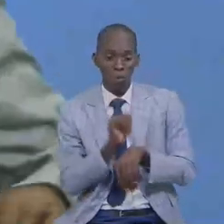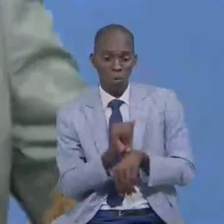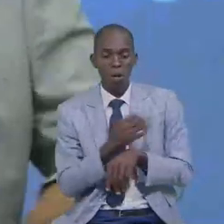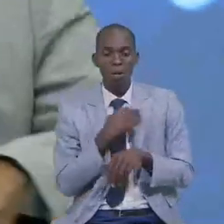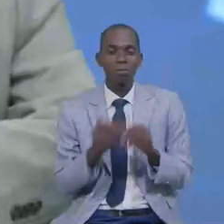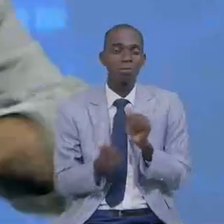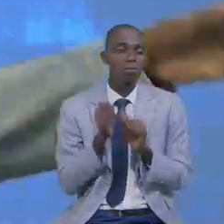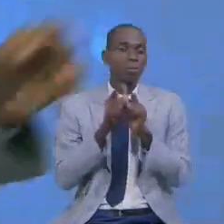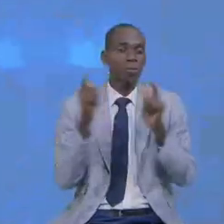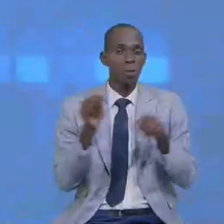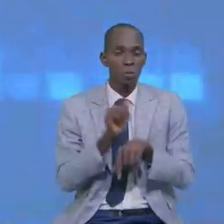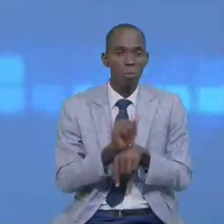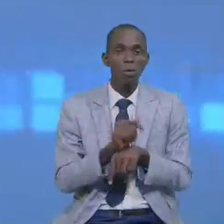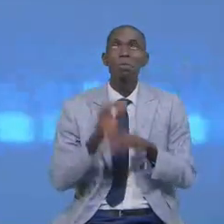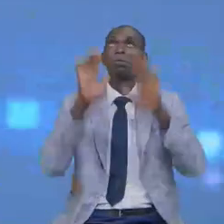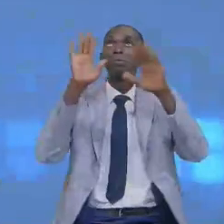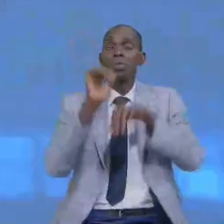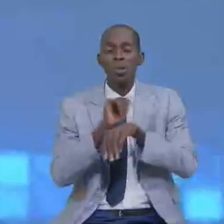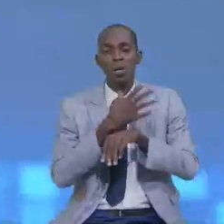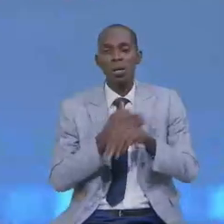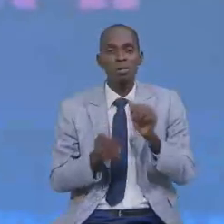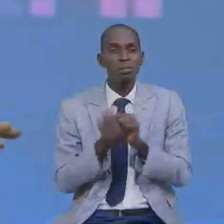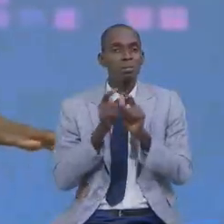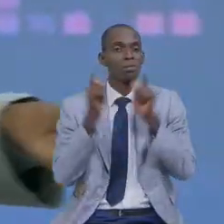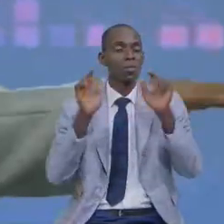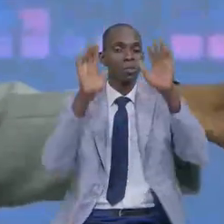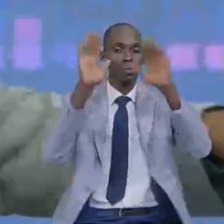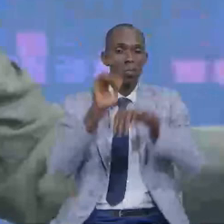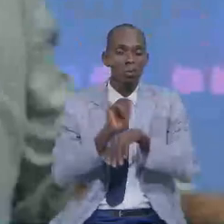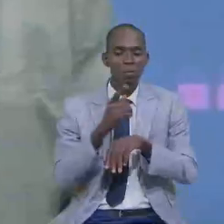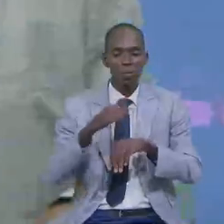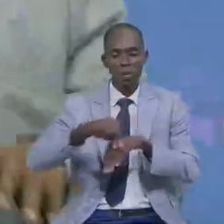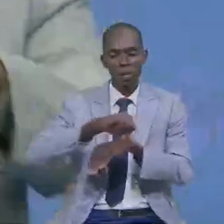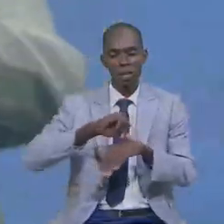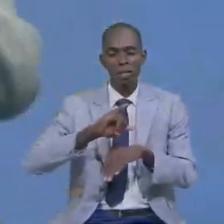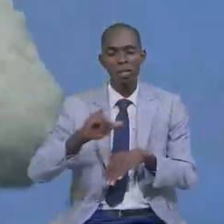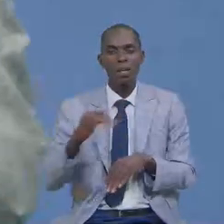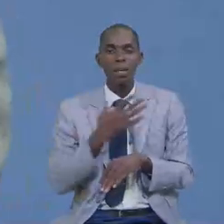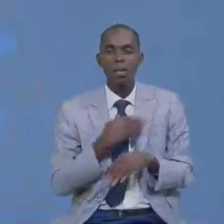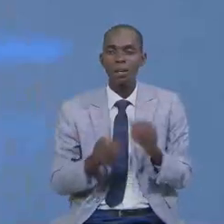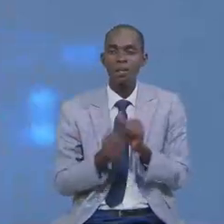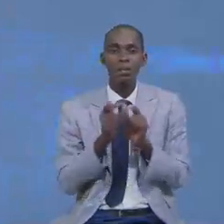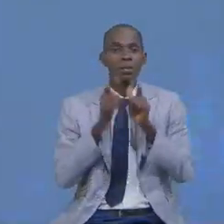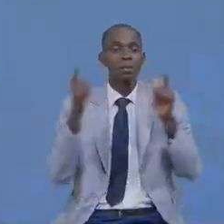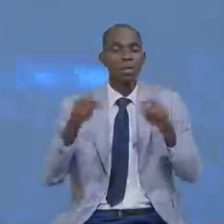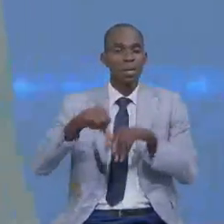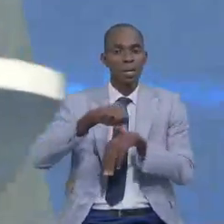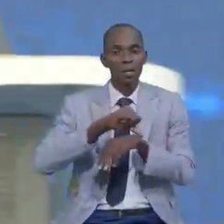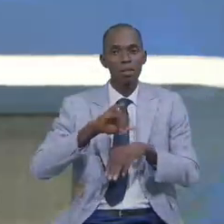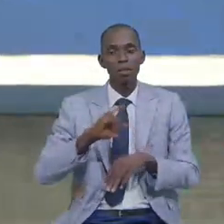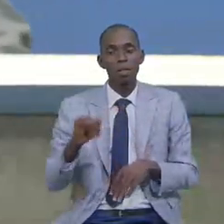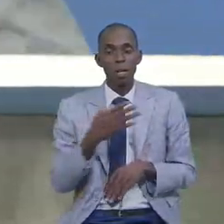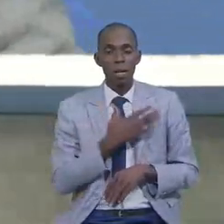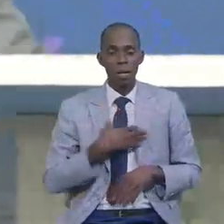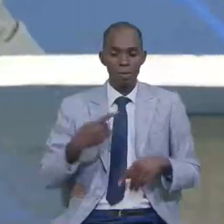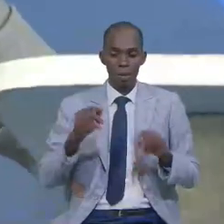les plus grandes œuvres, les miracles, les grands miracles, l'onction. Et une grande onction et les